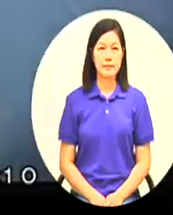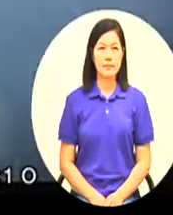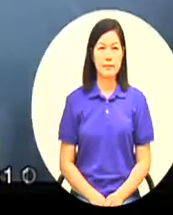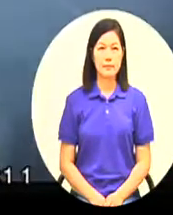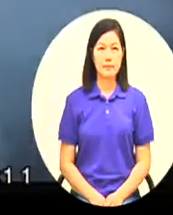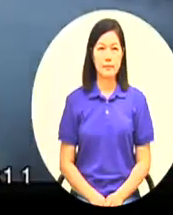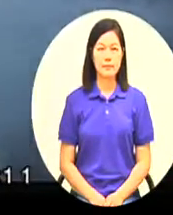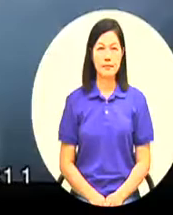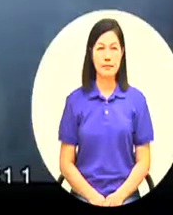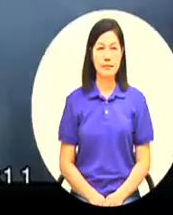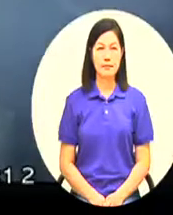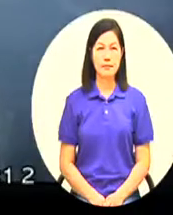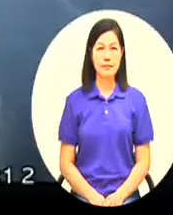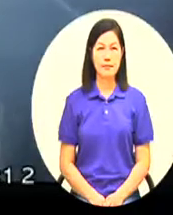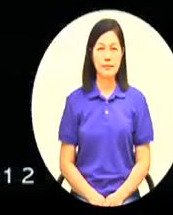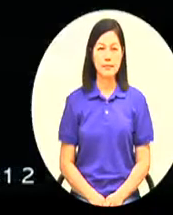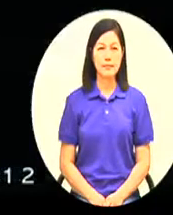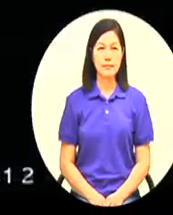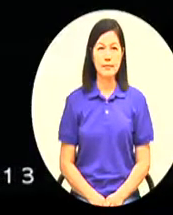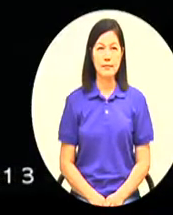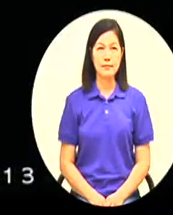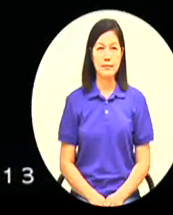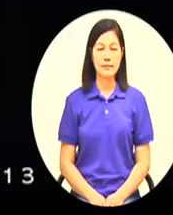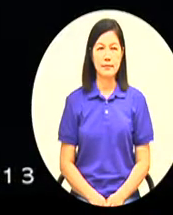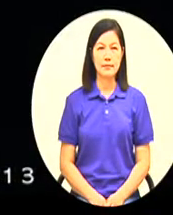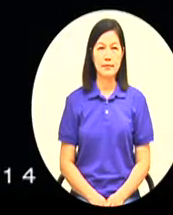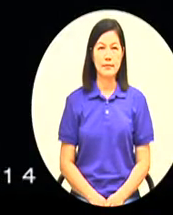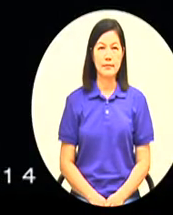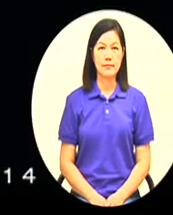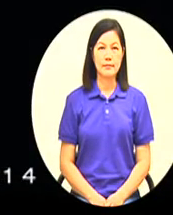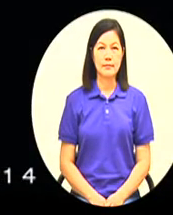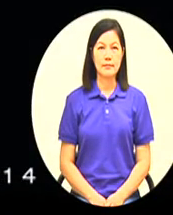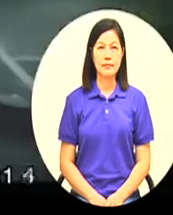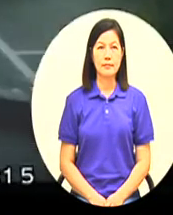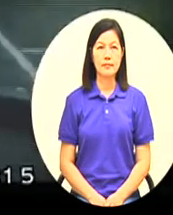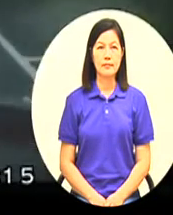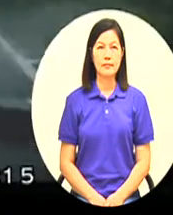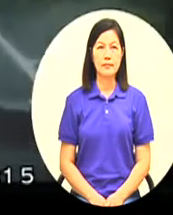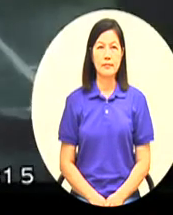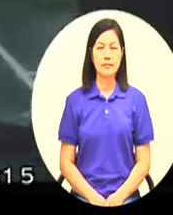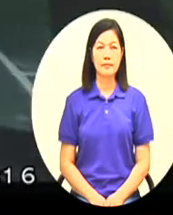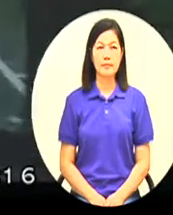盛产掉落物灰散，人车管制。